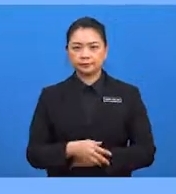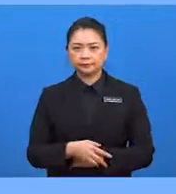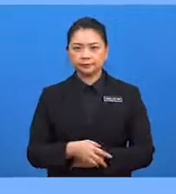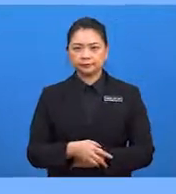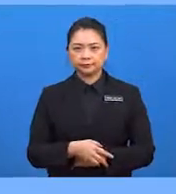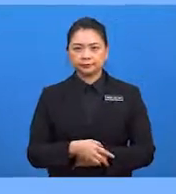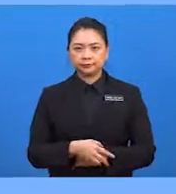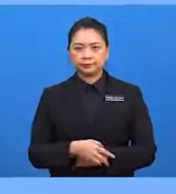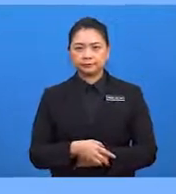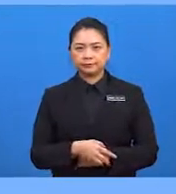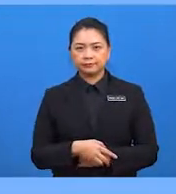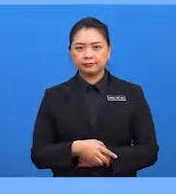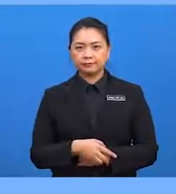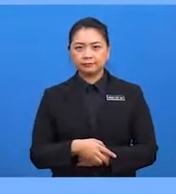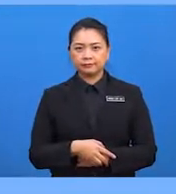air.